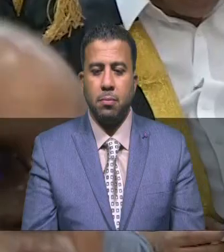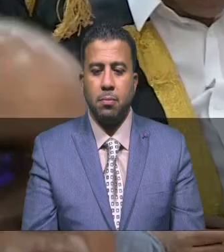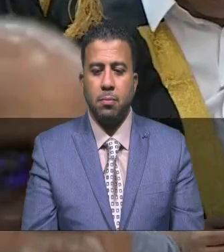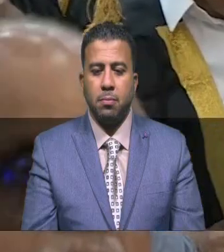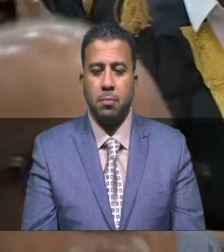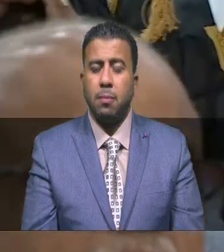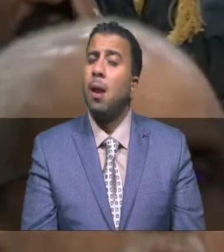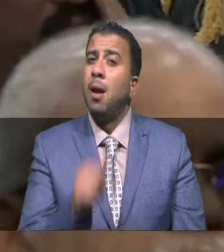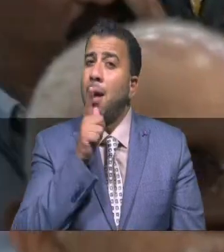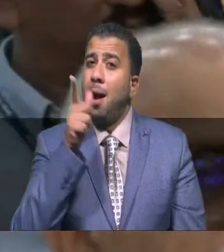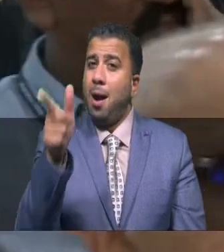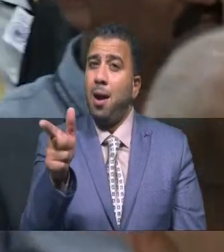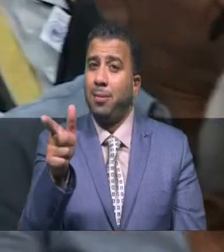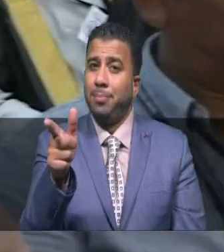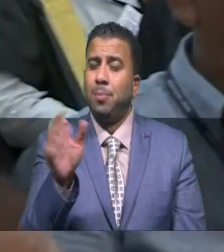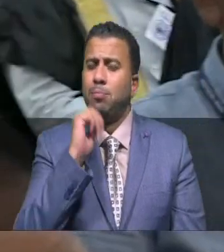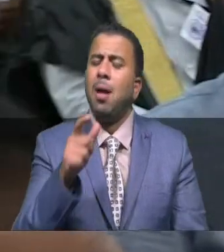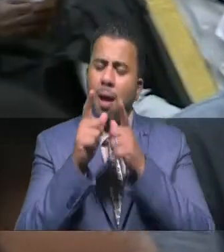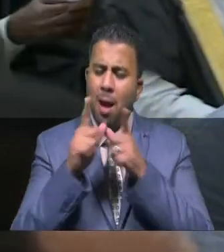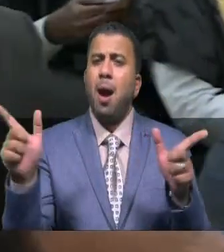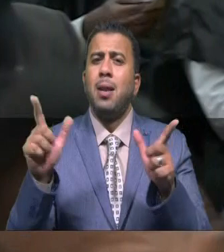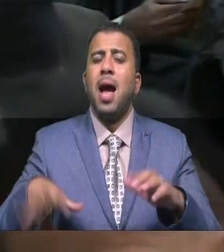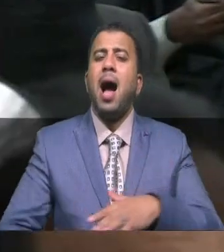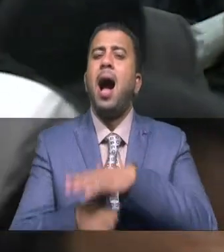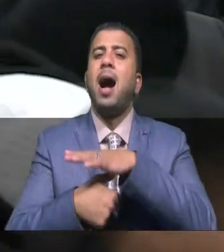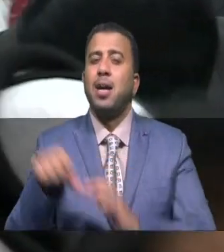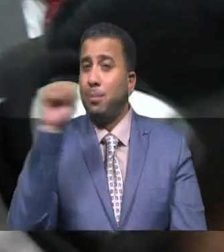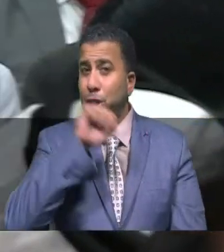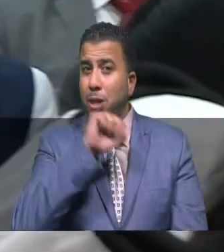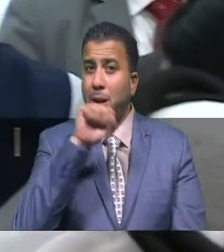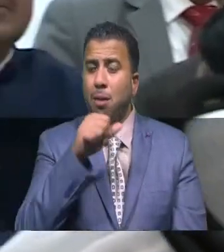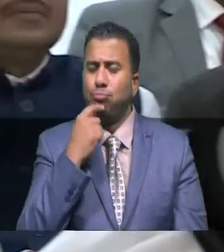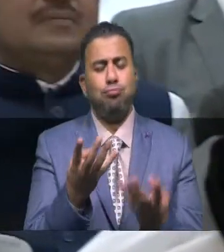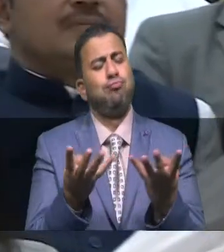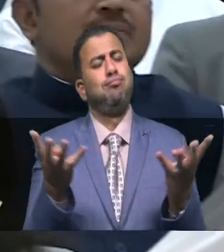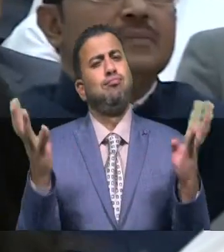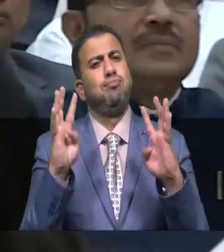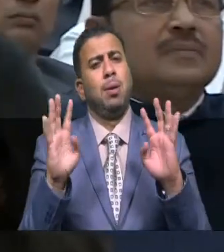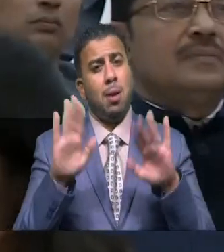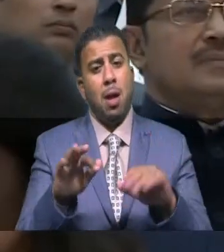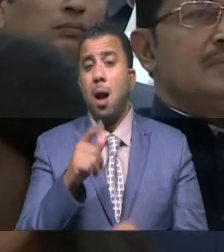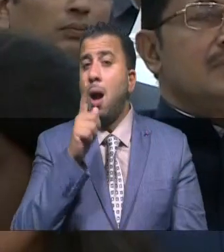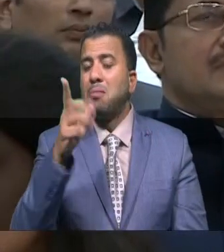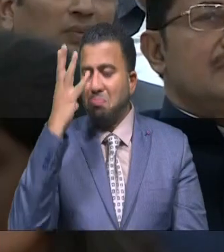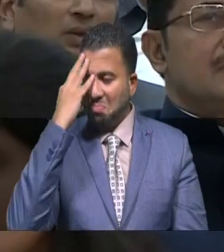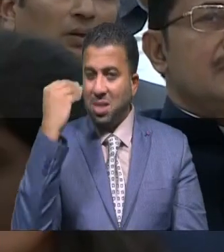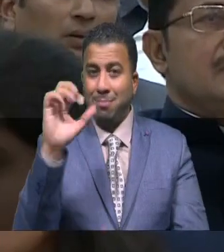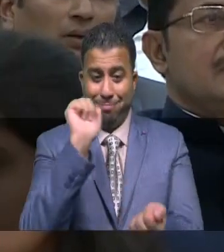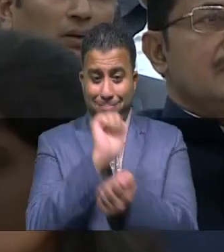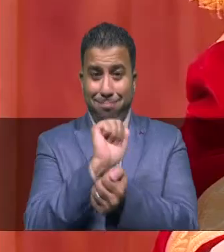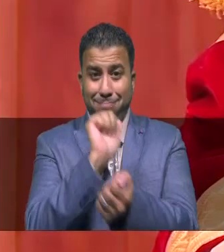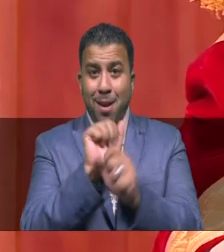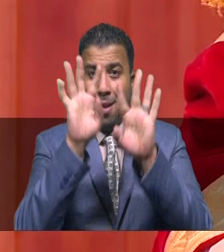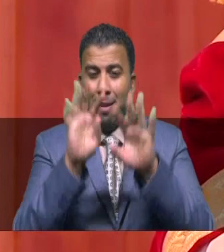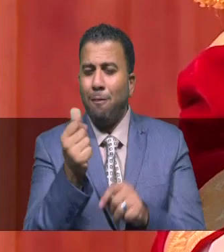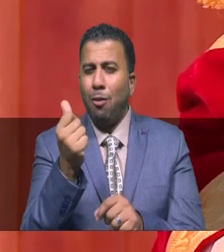وفي كلمته ايضا اعلن صاحب السمو حاكم الشارقه وامام الحاضرين عن قراره بالعنف عن المحكوم عليهم